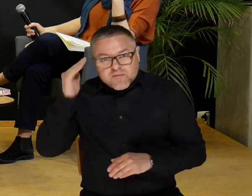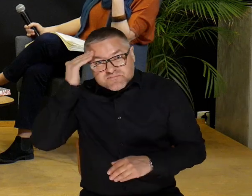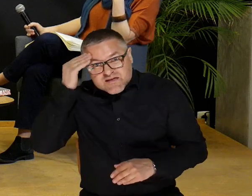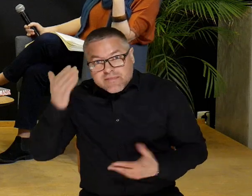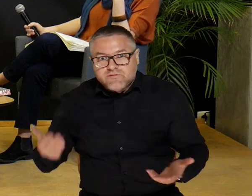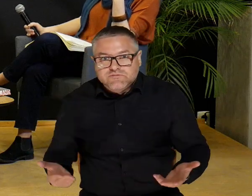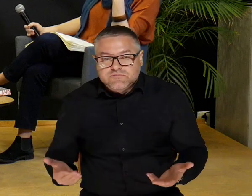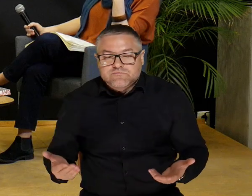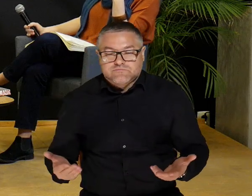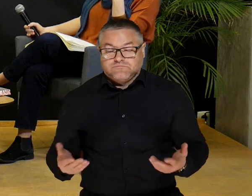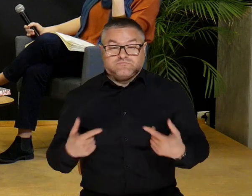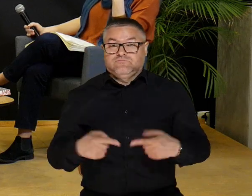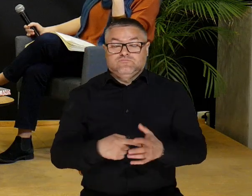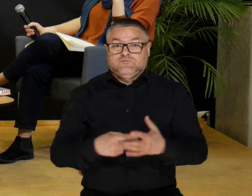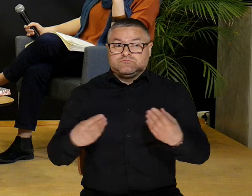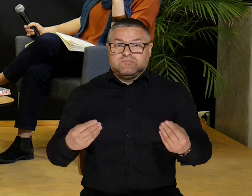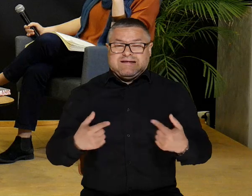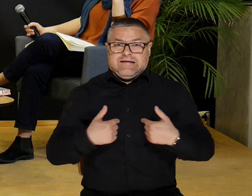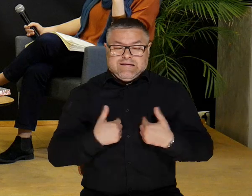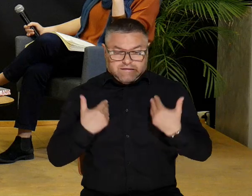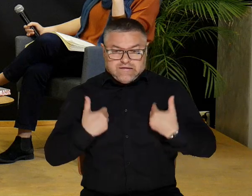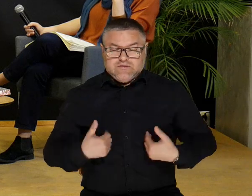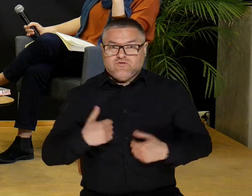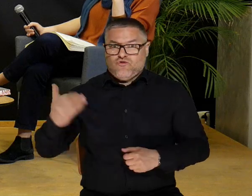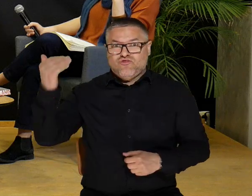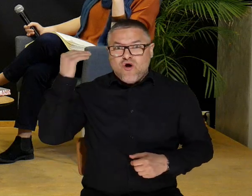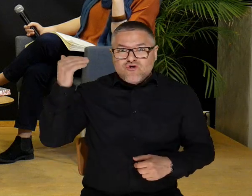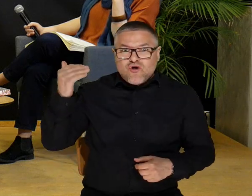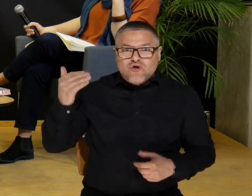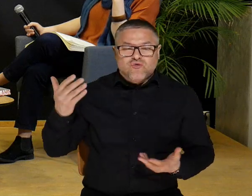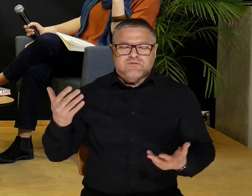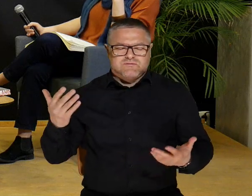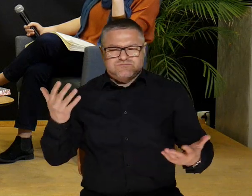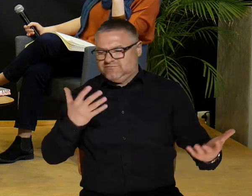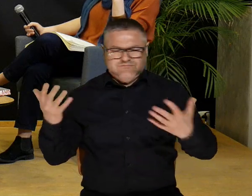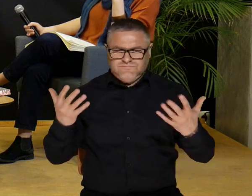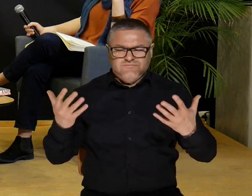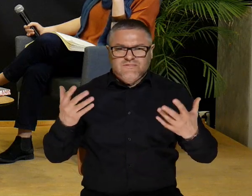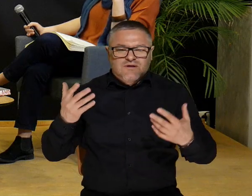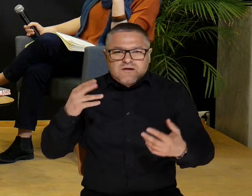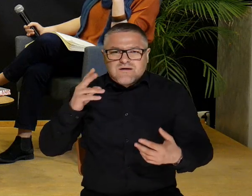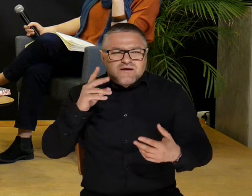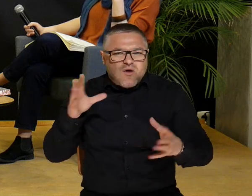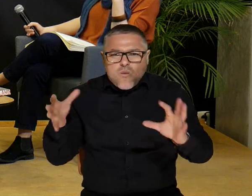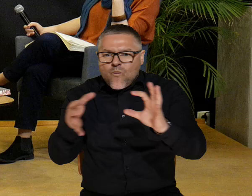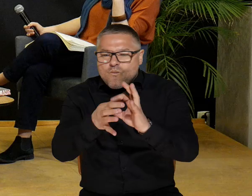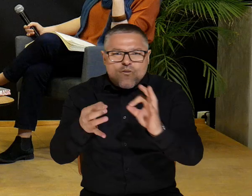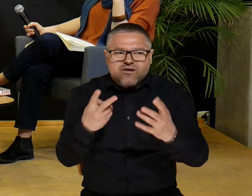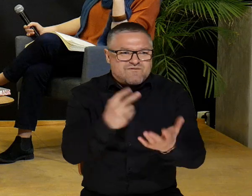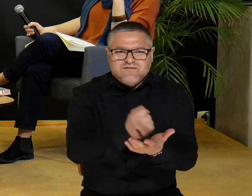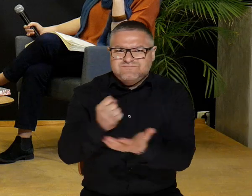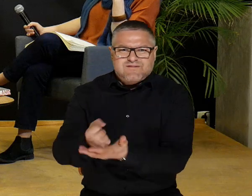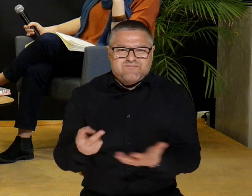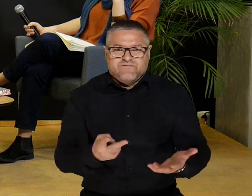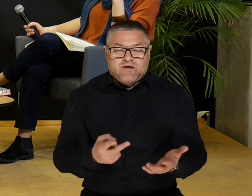psychiatrycznym. I to jest niesamowite, że ja będąc osobą dojrzałą, jakoś w ogóle nie kojarzyłam tych dwóch spraw,